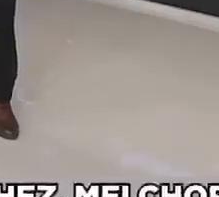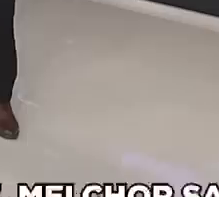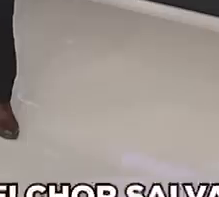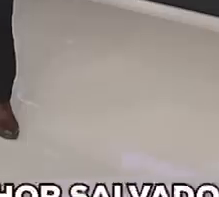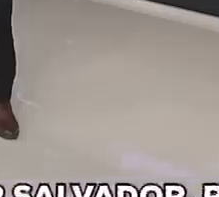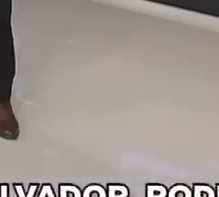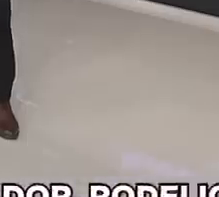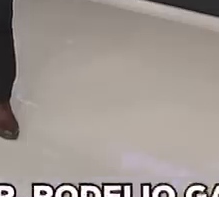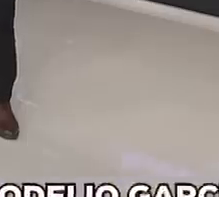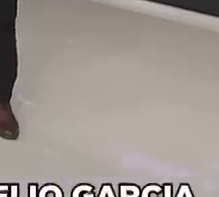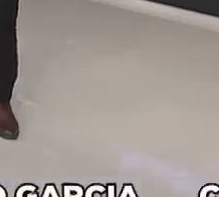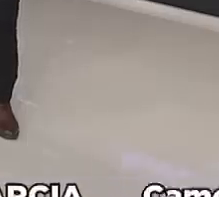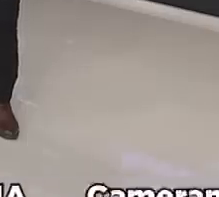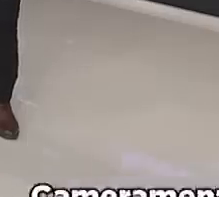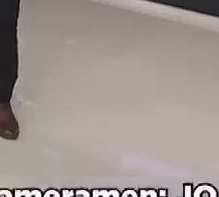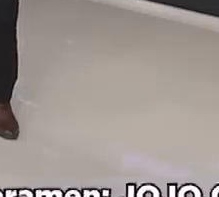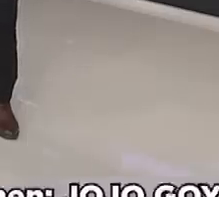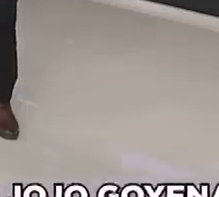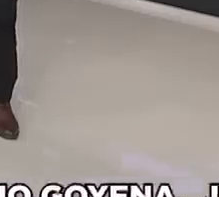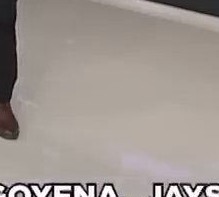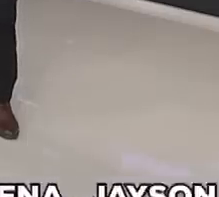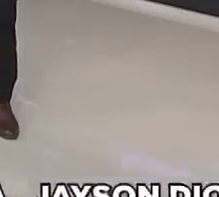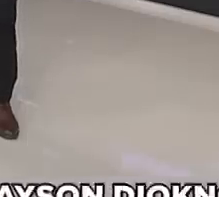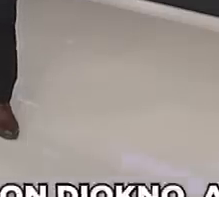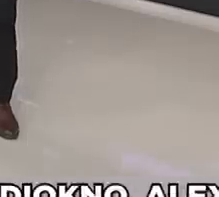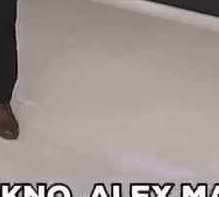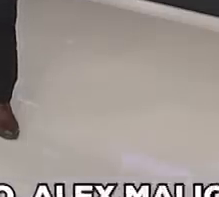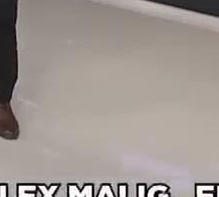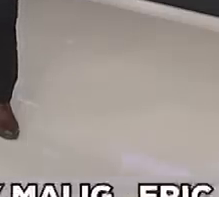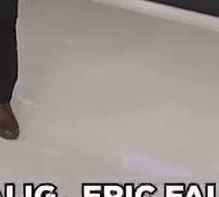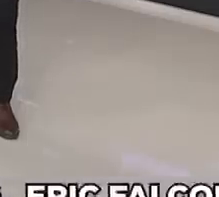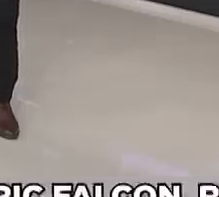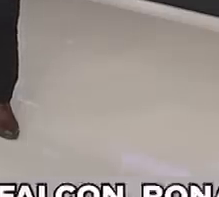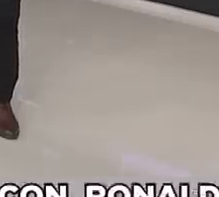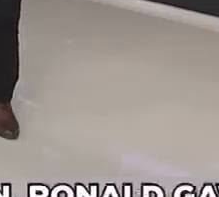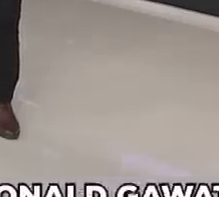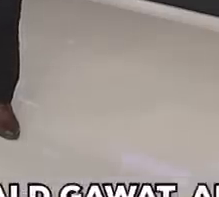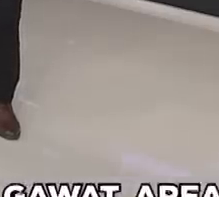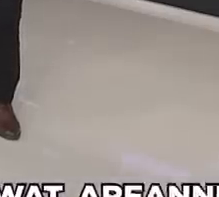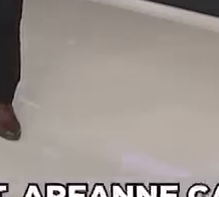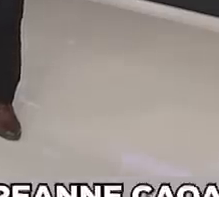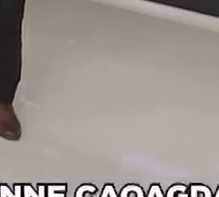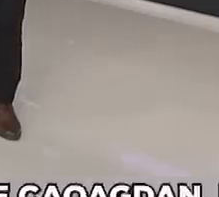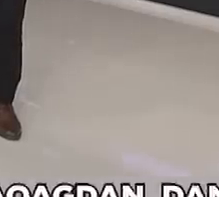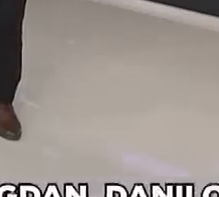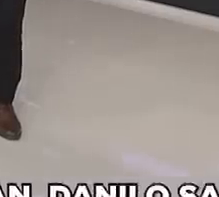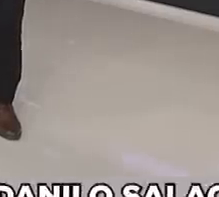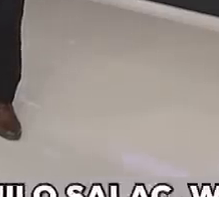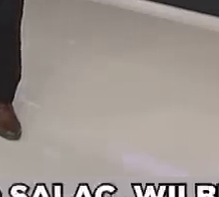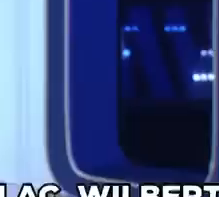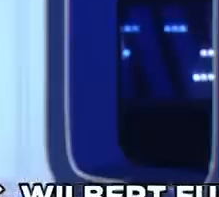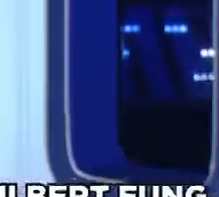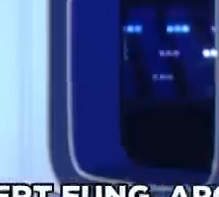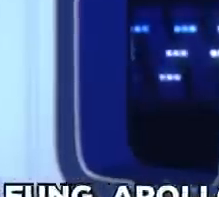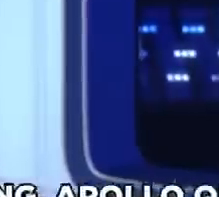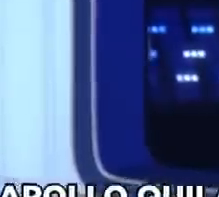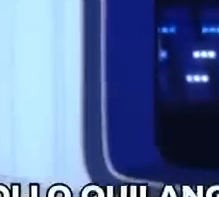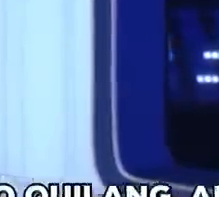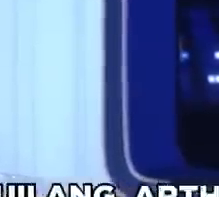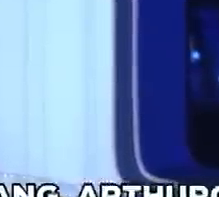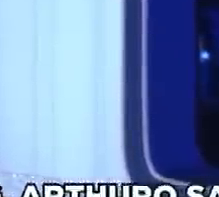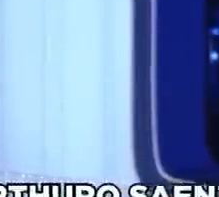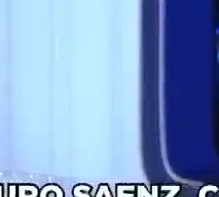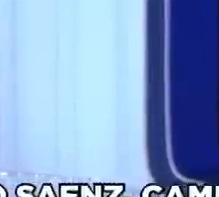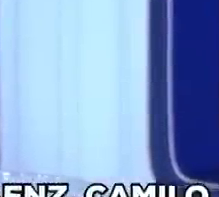maglilingkod. Ako po si Bernadette Zambrano. Nandito kami para sa inyo saan man sa mundo. Ako po si Karen Davila. At ako naman po ang